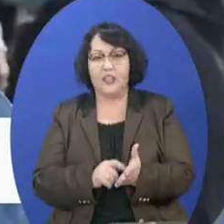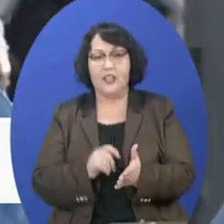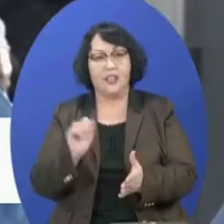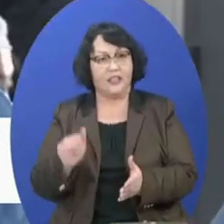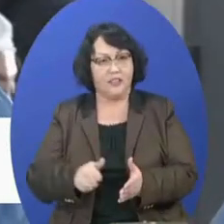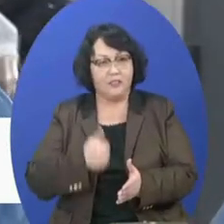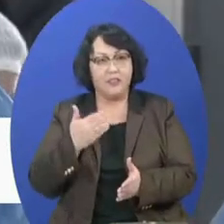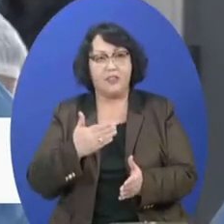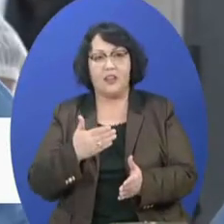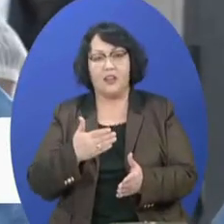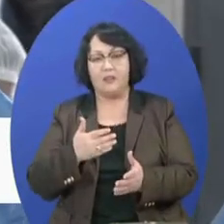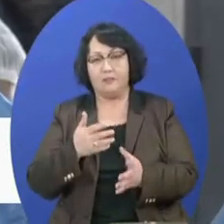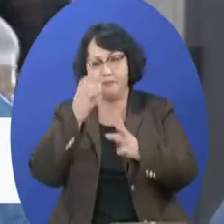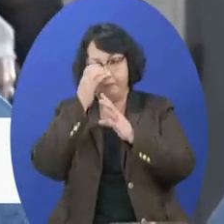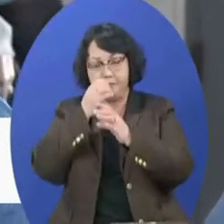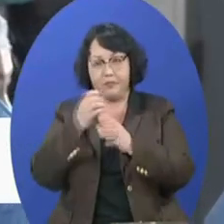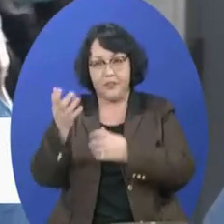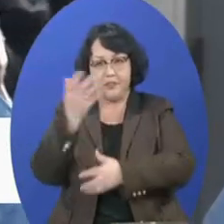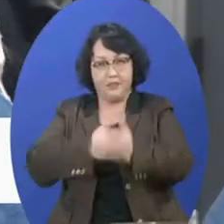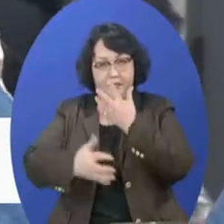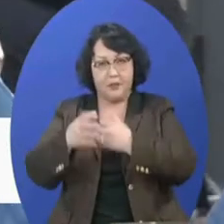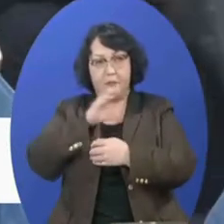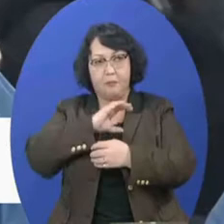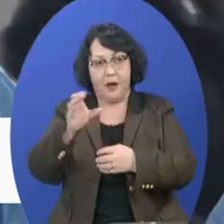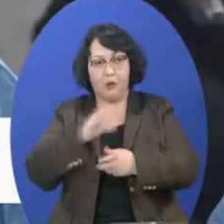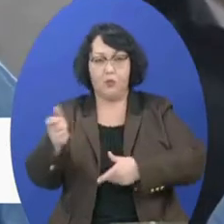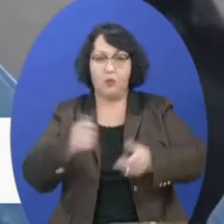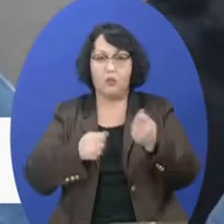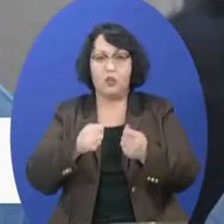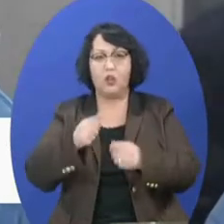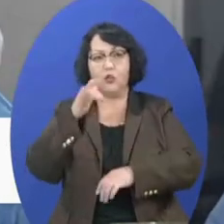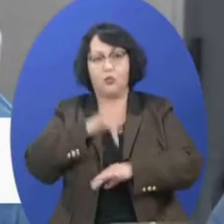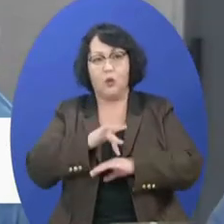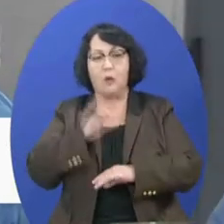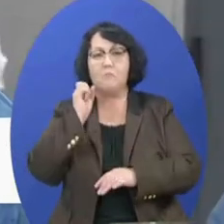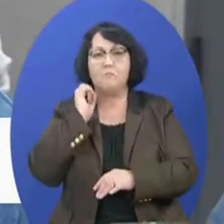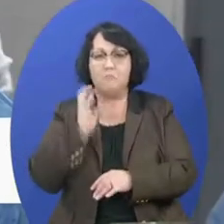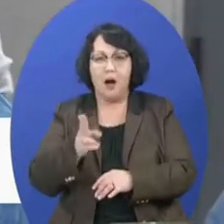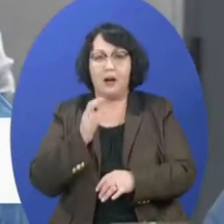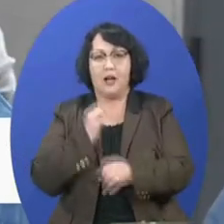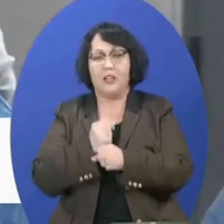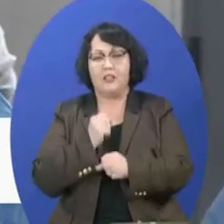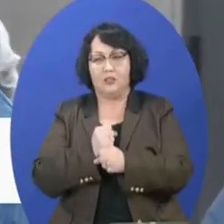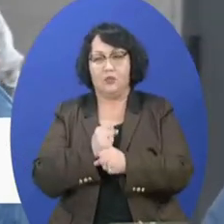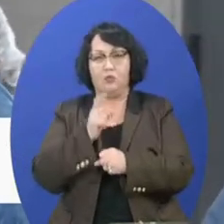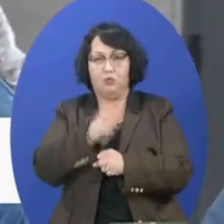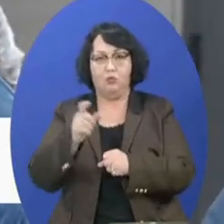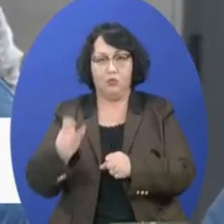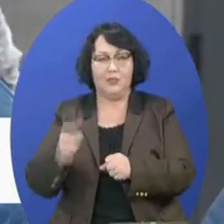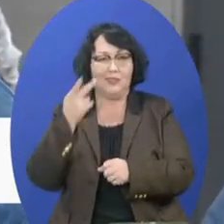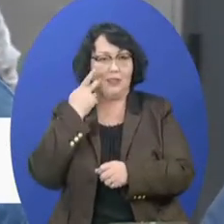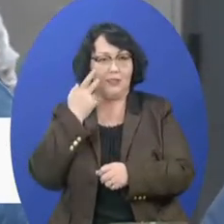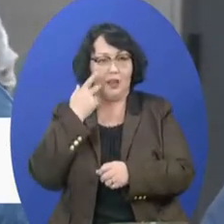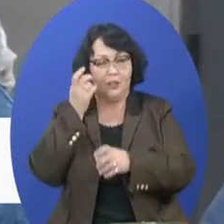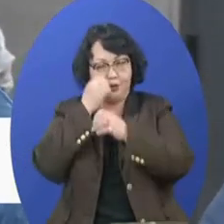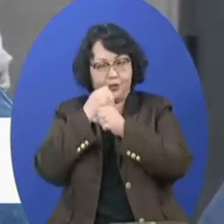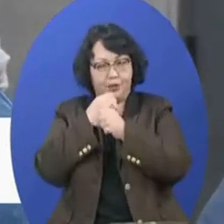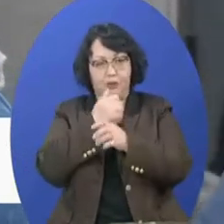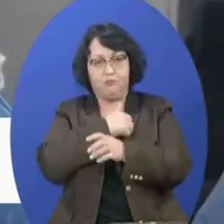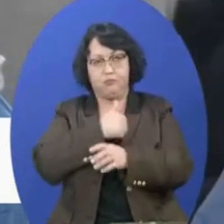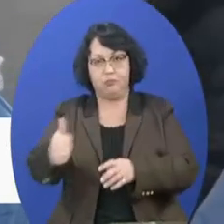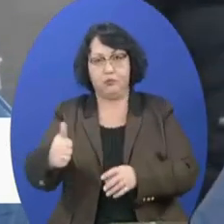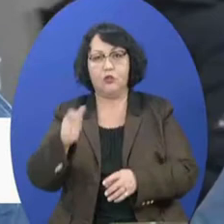идэвхтэй тандалтаар ирж байгаа нөгөө байгууллага худалдааны төвүүд банкны ажилчдын бүгдийг нь байнгын шинжилгээнд